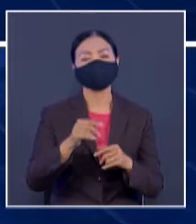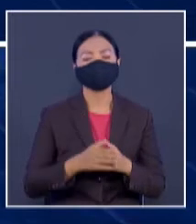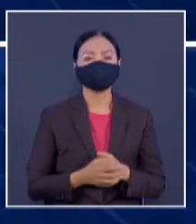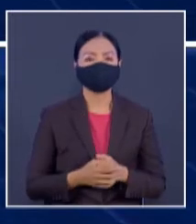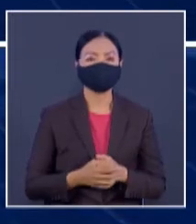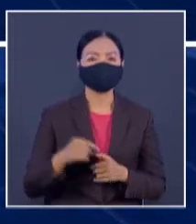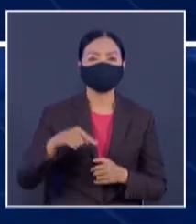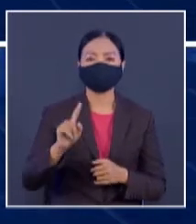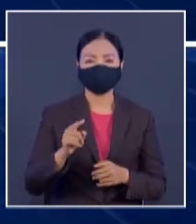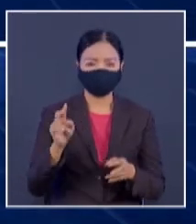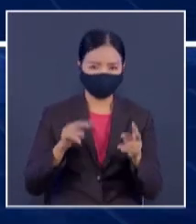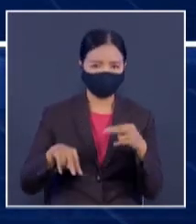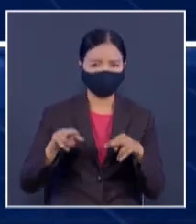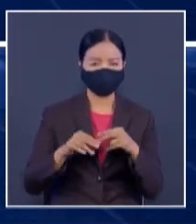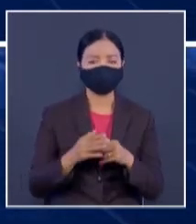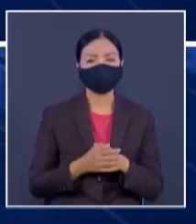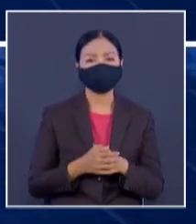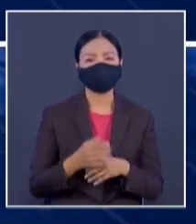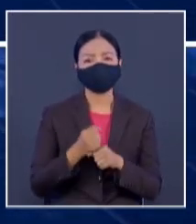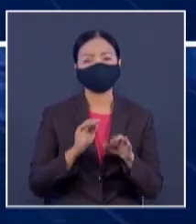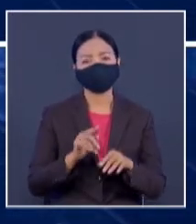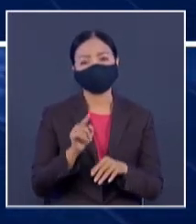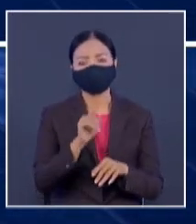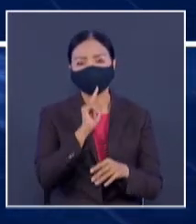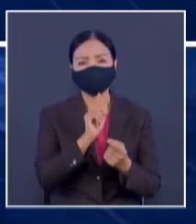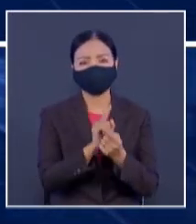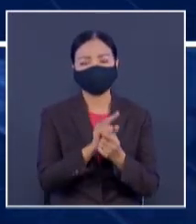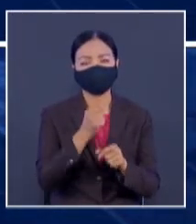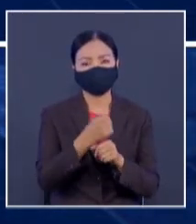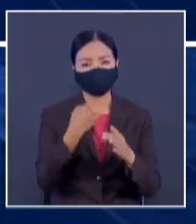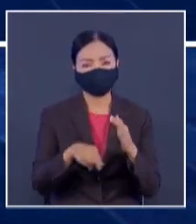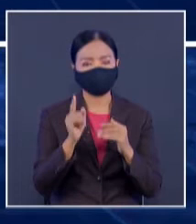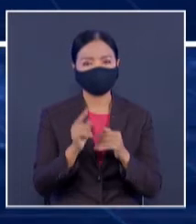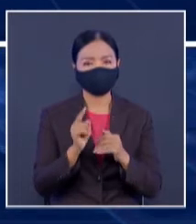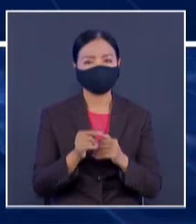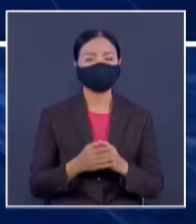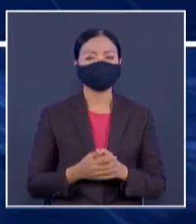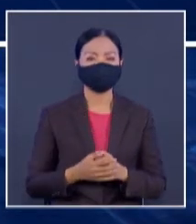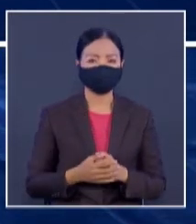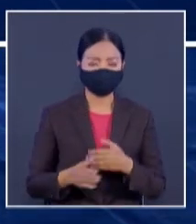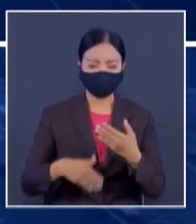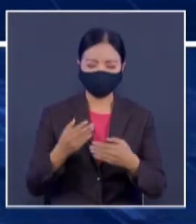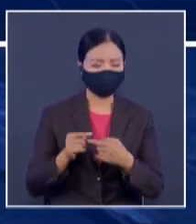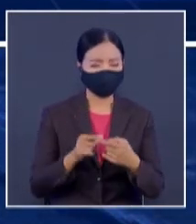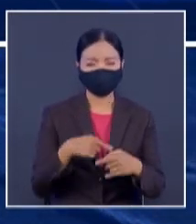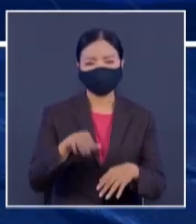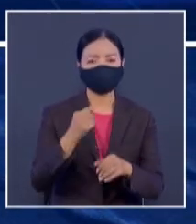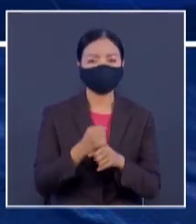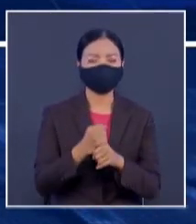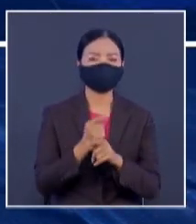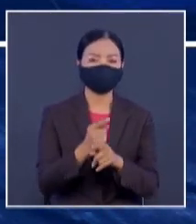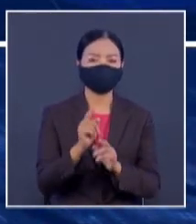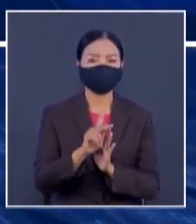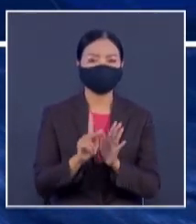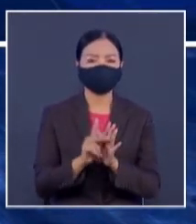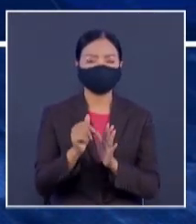างการตรวจสอบอยู่นะครับว่าผู้ที่ทำลักษณะแบบนี้หากพบว่ากระทำผิดจริงๆเนี่ยก็ดำเนินการตามกฎหมายทุกรายส่วนฝาก